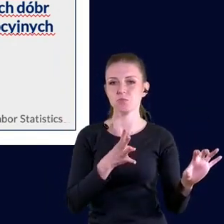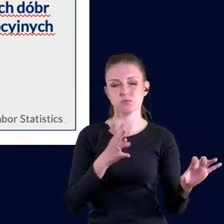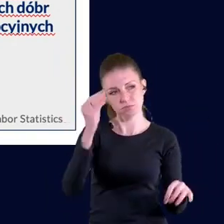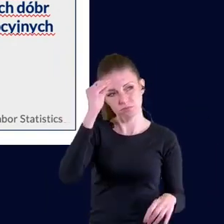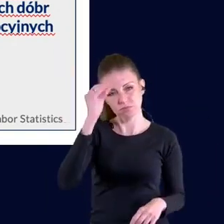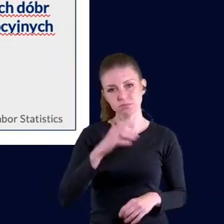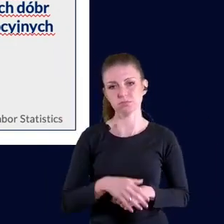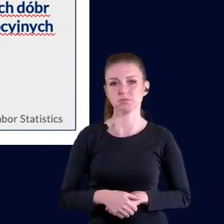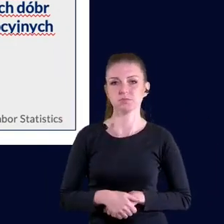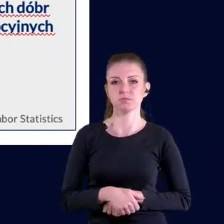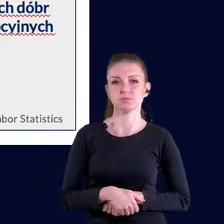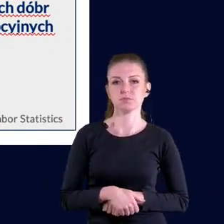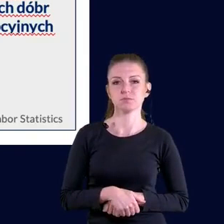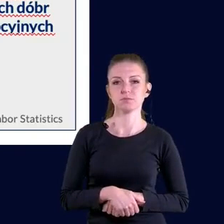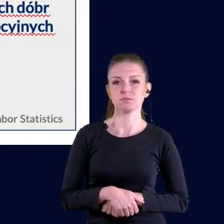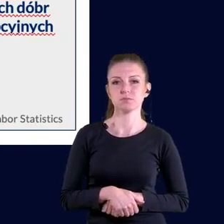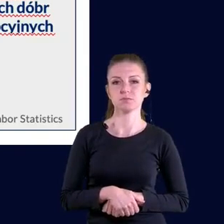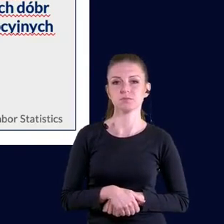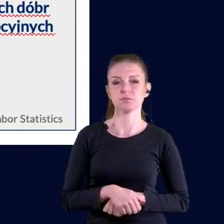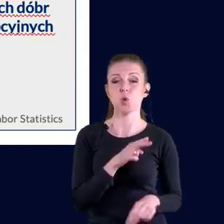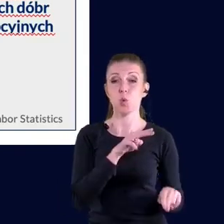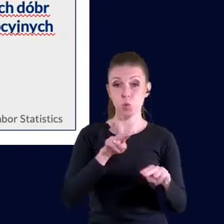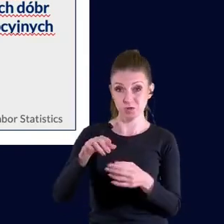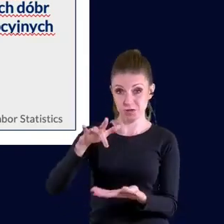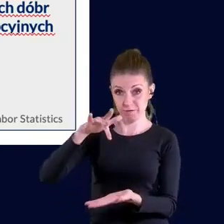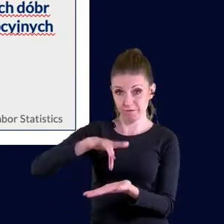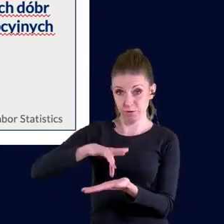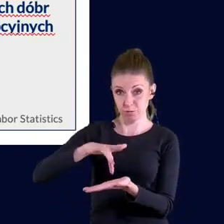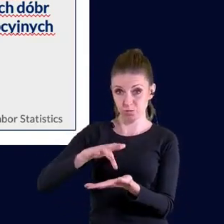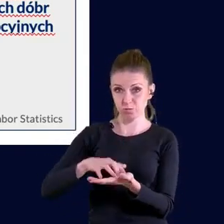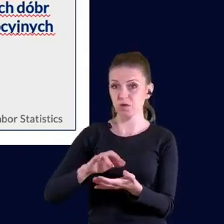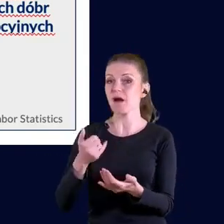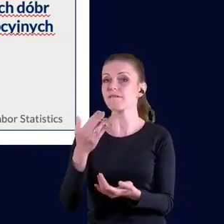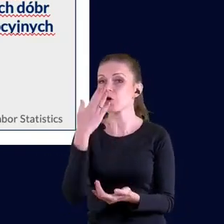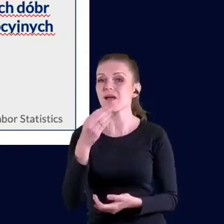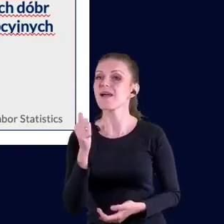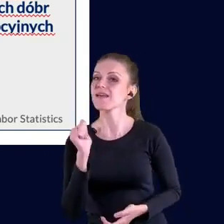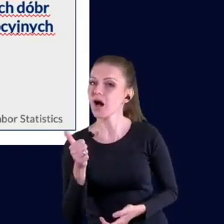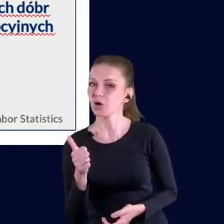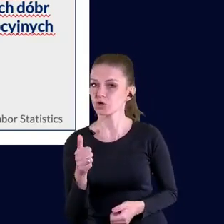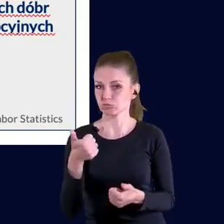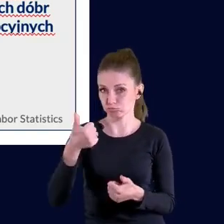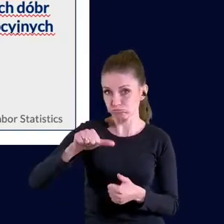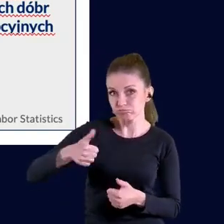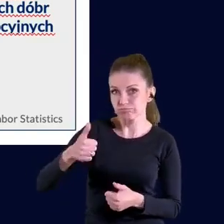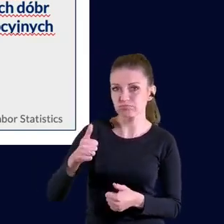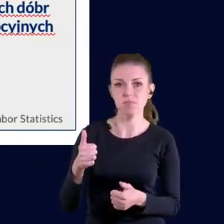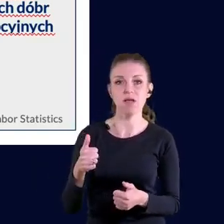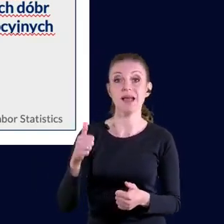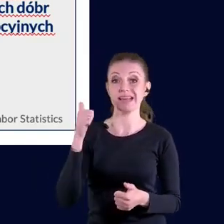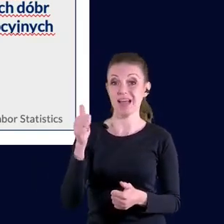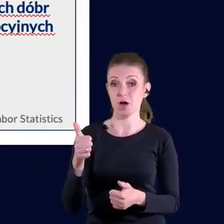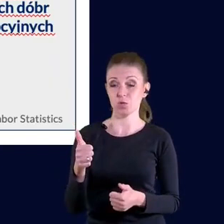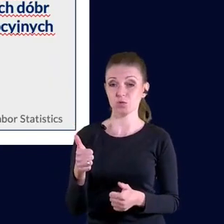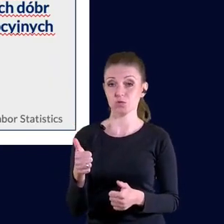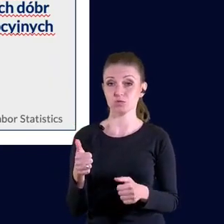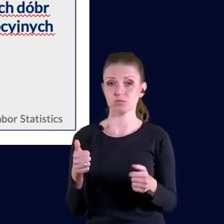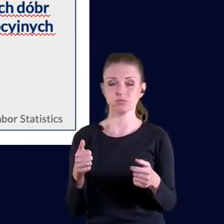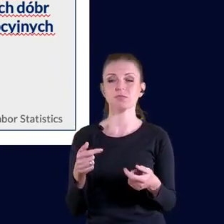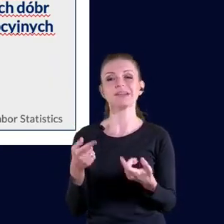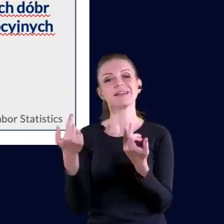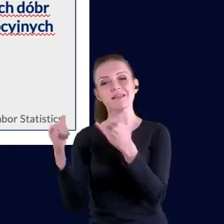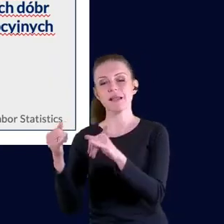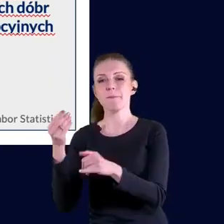pod względem udziału w rynku Jaki jakości podręczników jakość tych podręczników jest taka sama jak podręczników